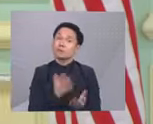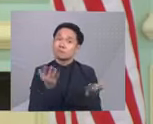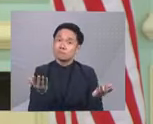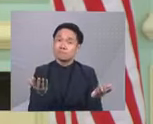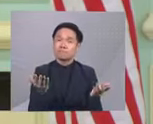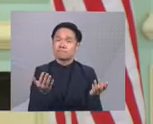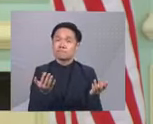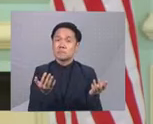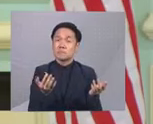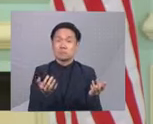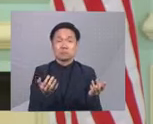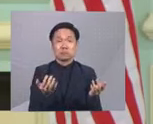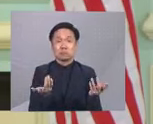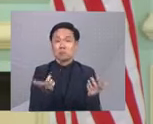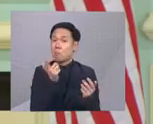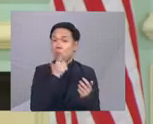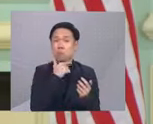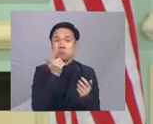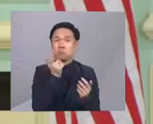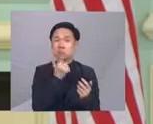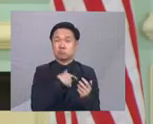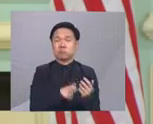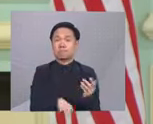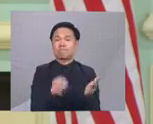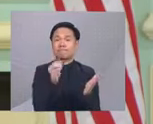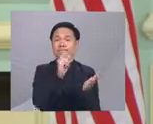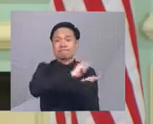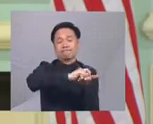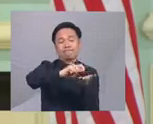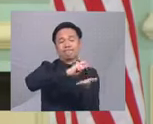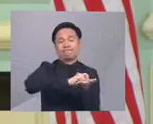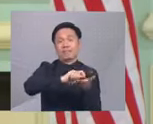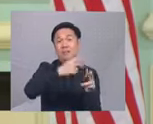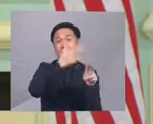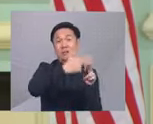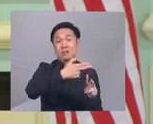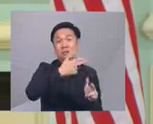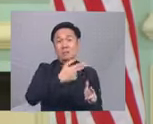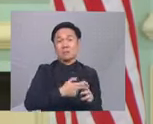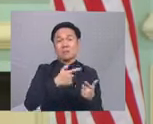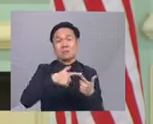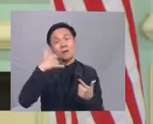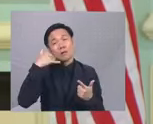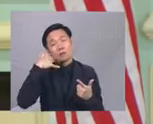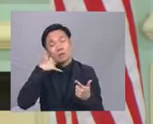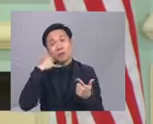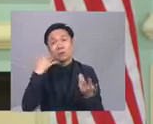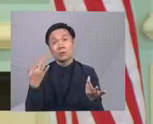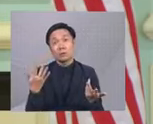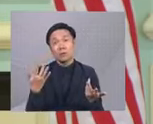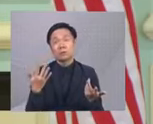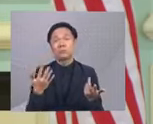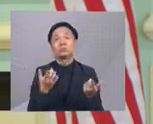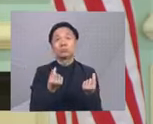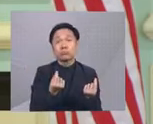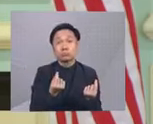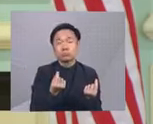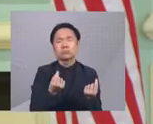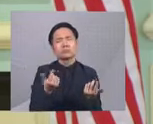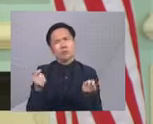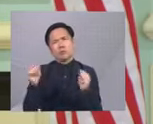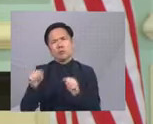mengelakkannya daripada memberikan nama penuh, tulis nama penuh, tulis nombor telefon, gunakan QR code